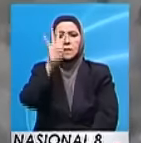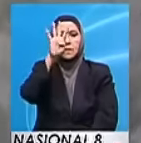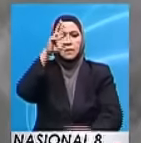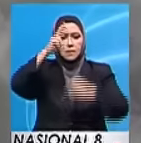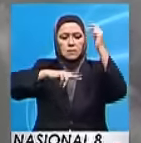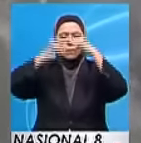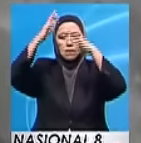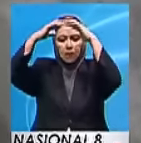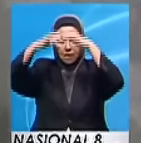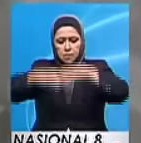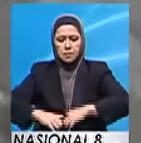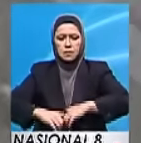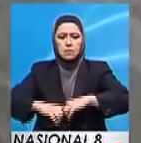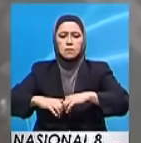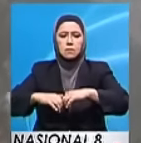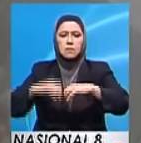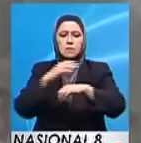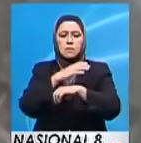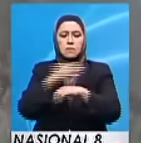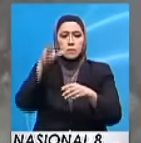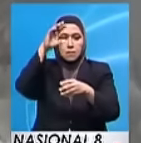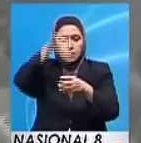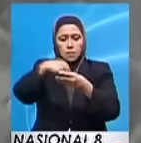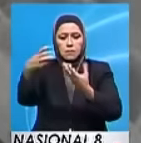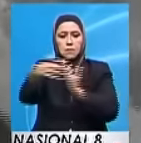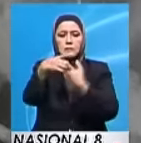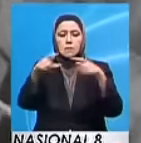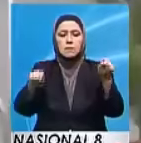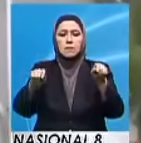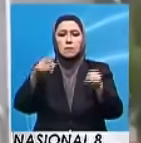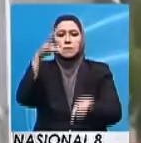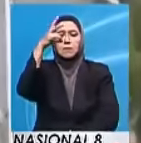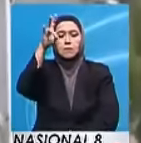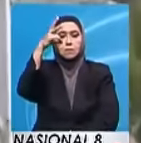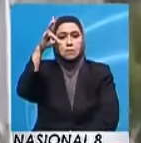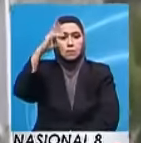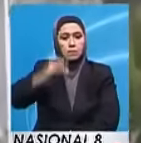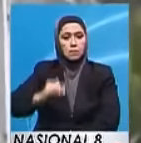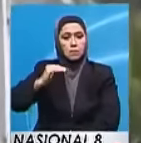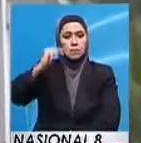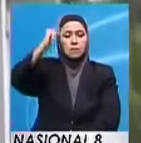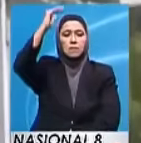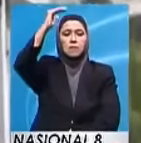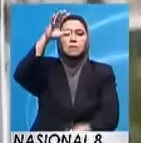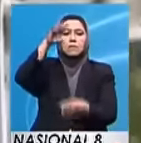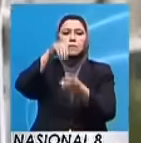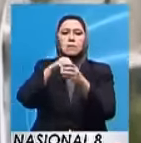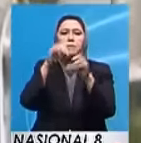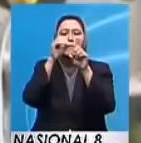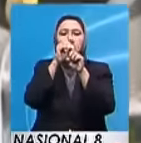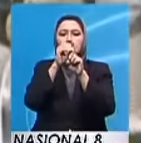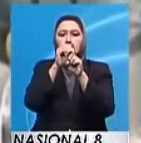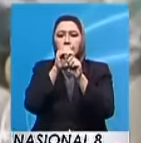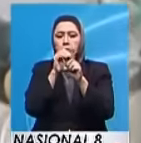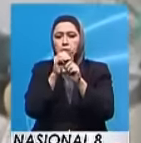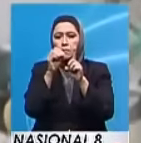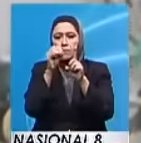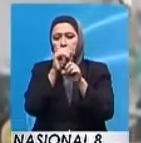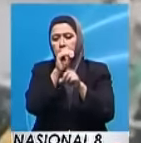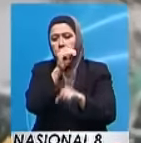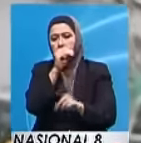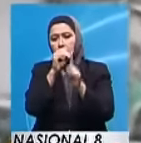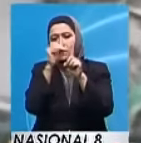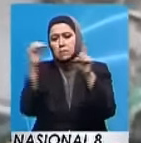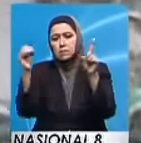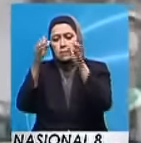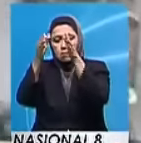Tainan termasuk pangsapuri setinggi 17 tingkat dihuni 107 penduduk agensi kajian geologikal Amerika